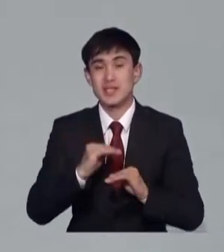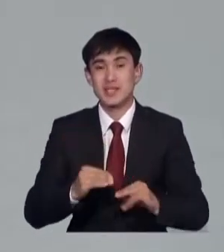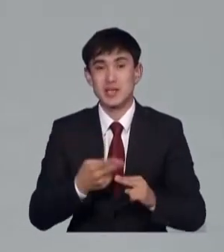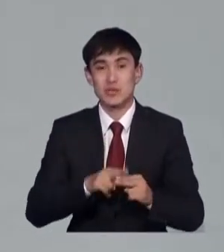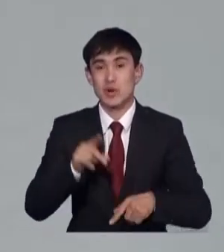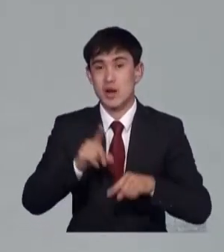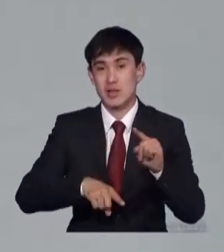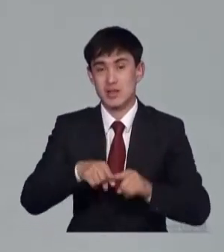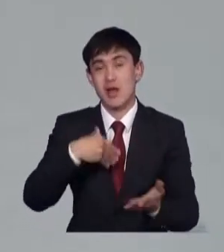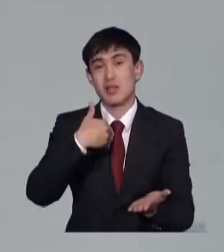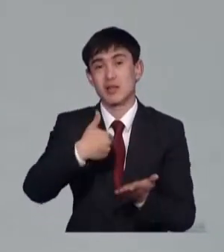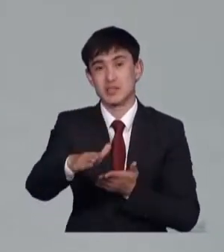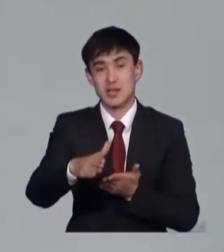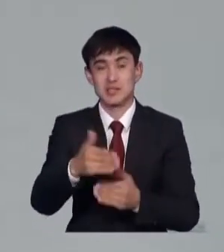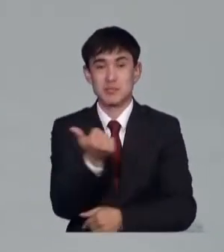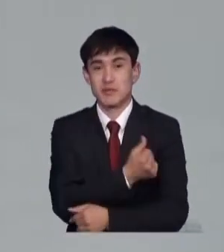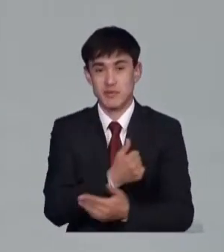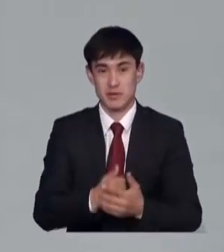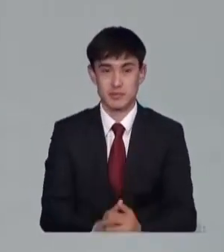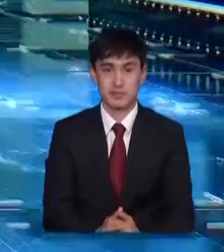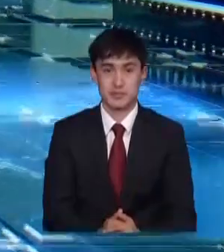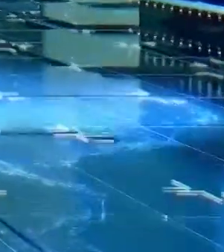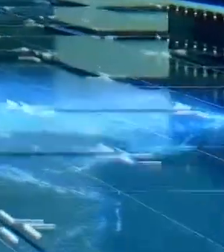которые родители отказались от